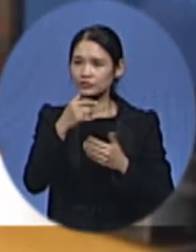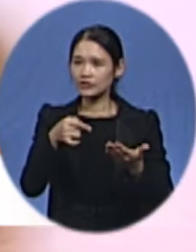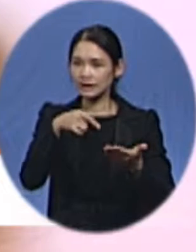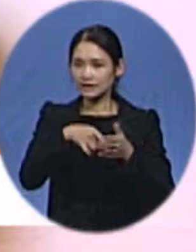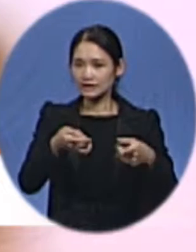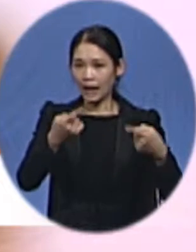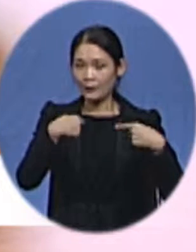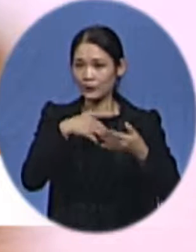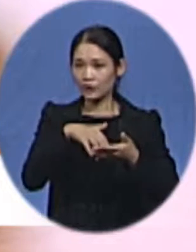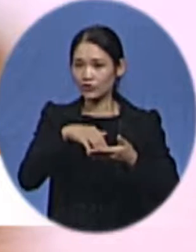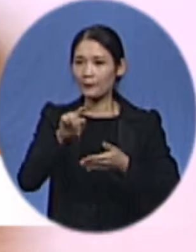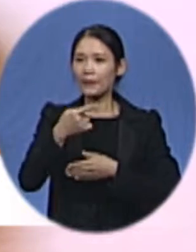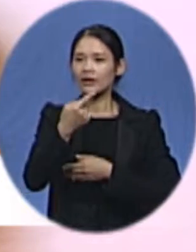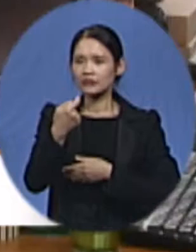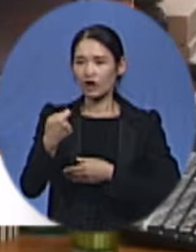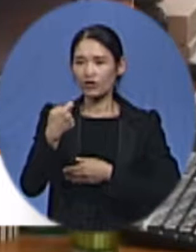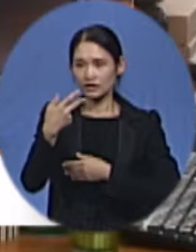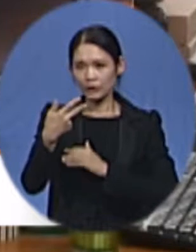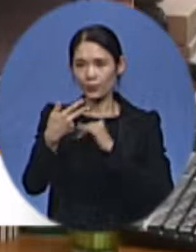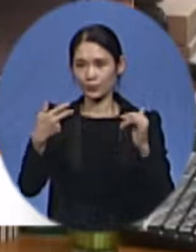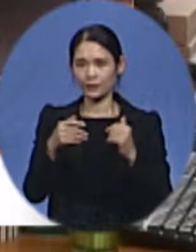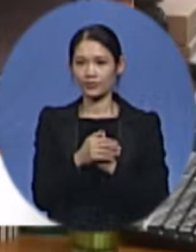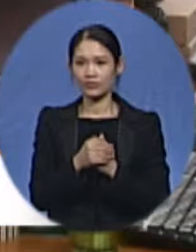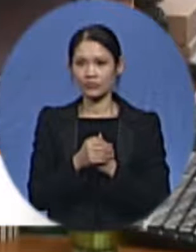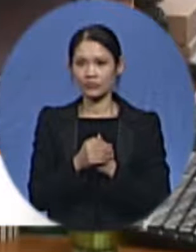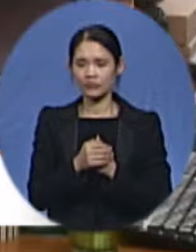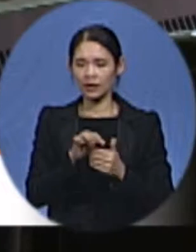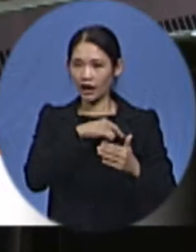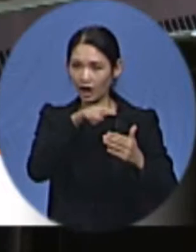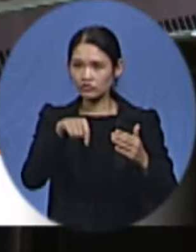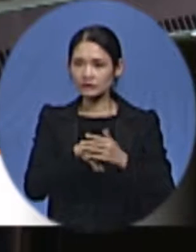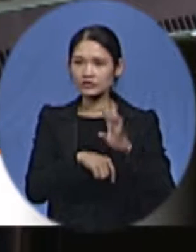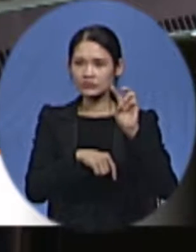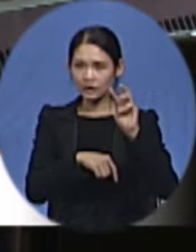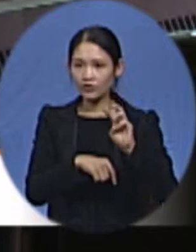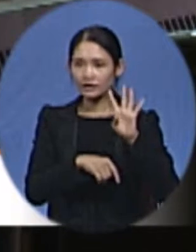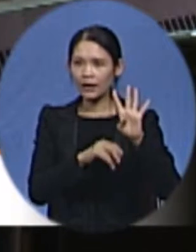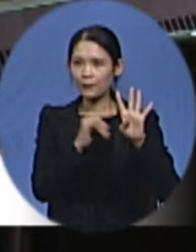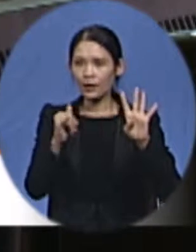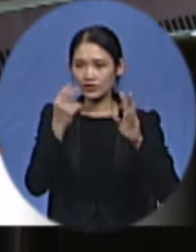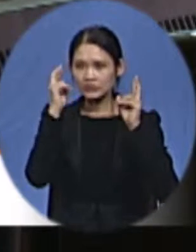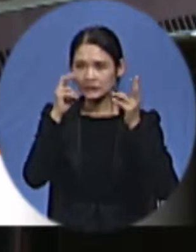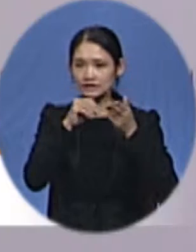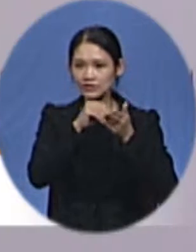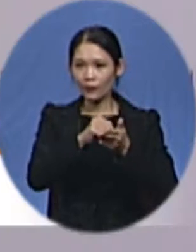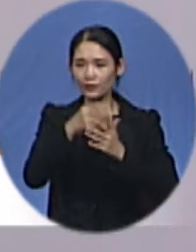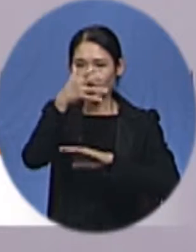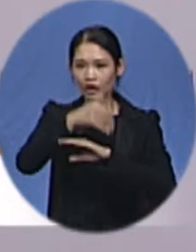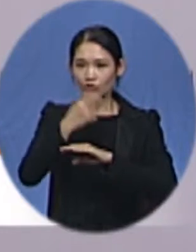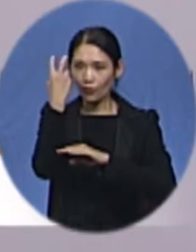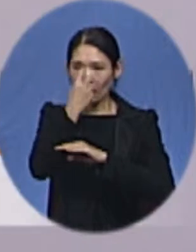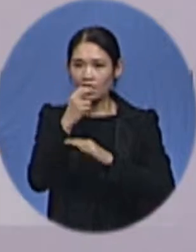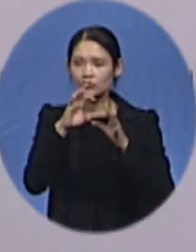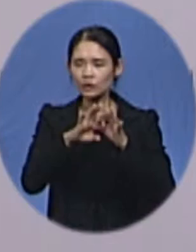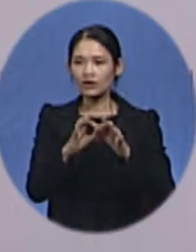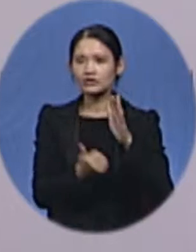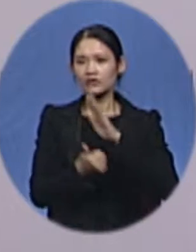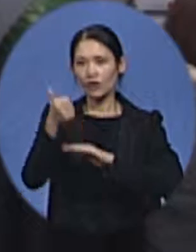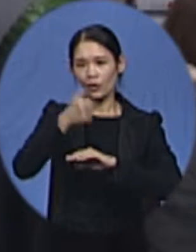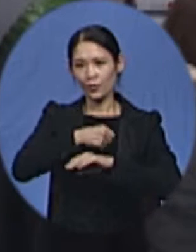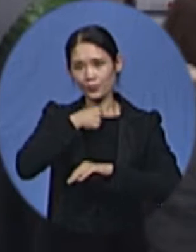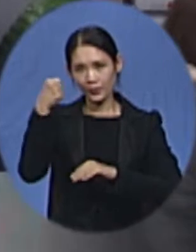참여한 노숙인은 117명. 이 가운데 34명이 취업 지원과 사후 관리를 통해 자활에